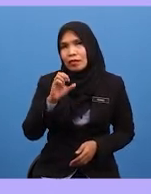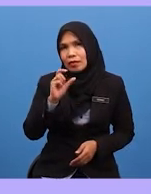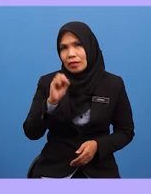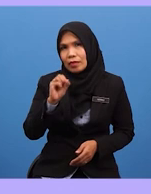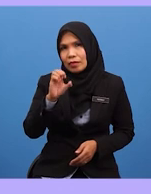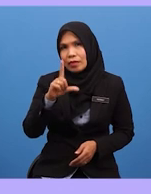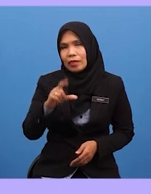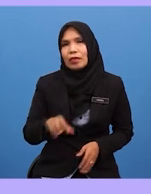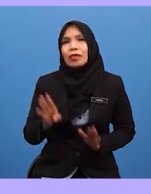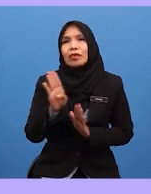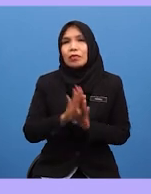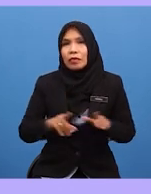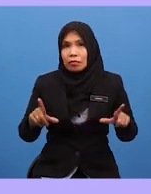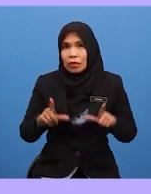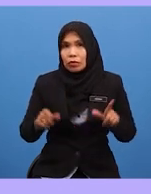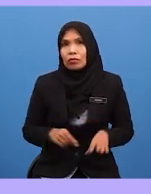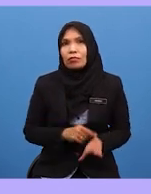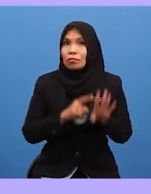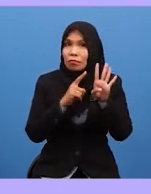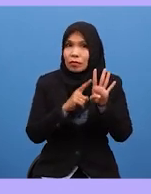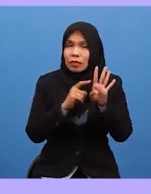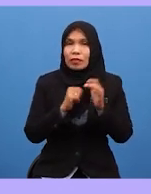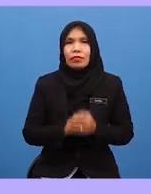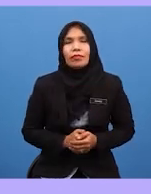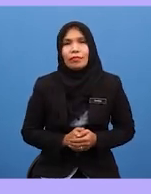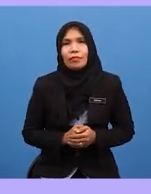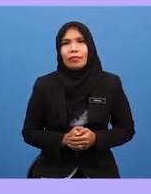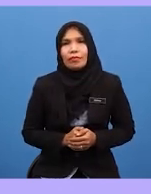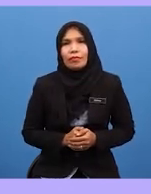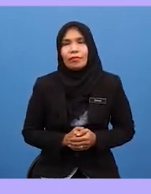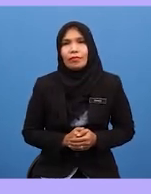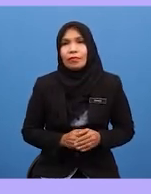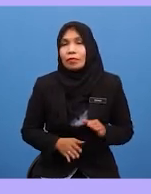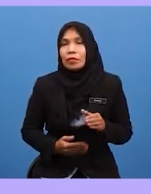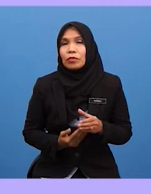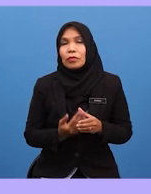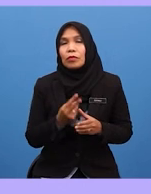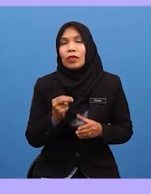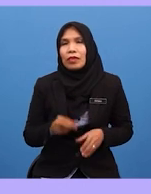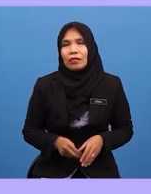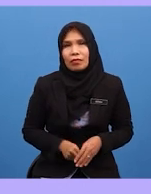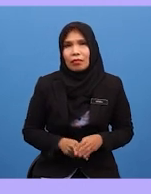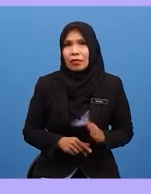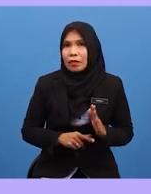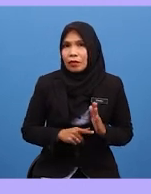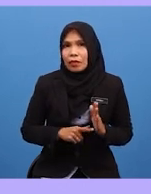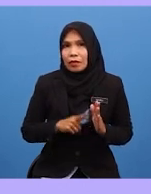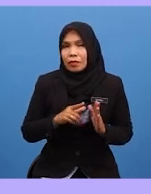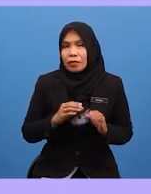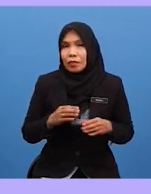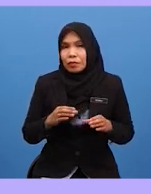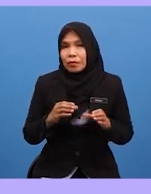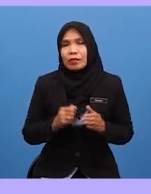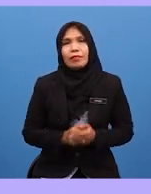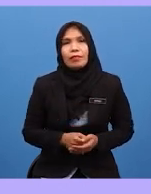Peringkat eksponen iaitu B pula, kadar pertumbuhan lebih cepat. Bilangan